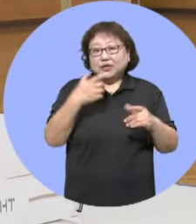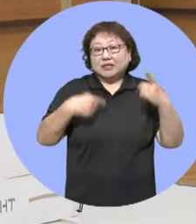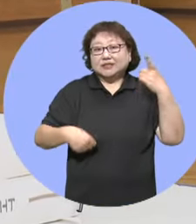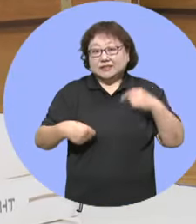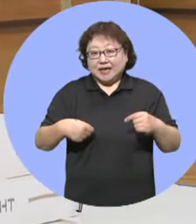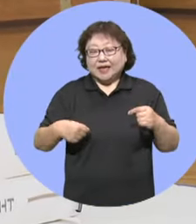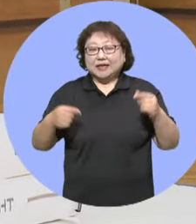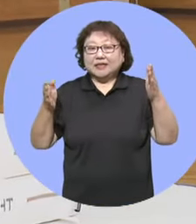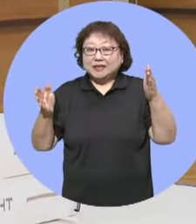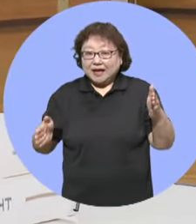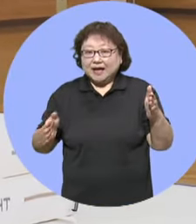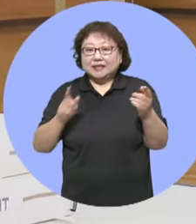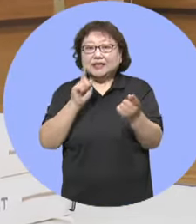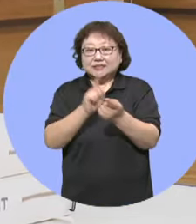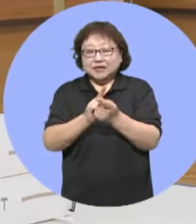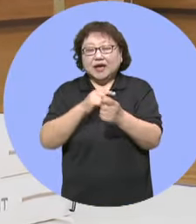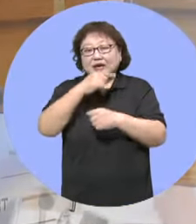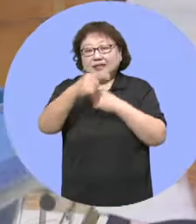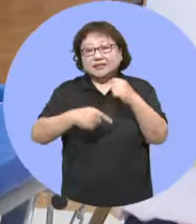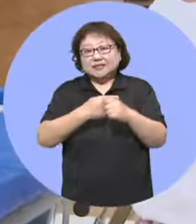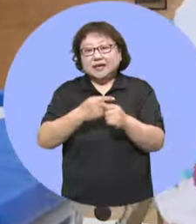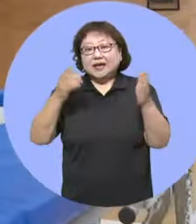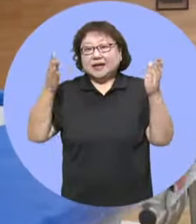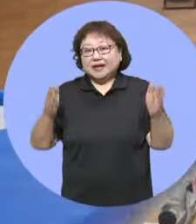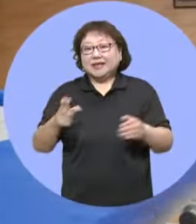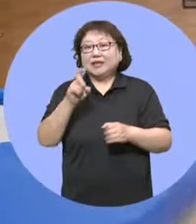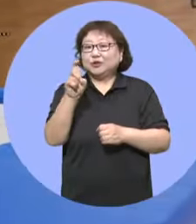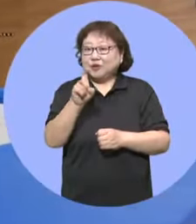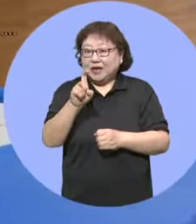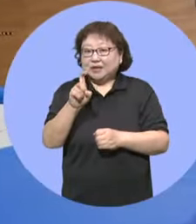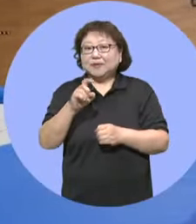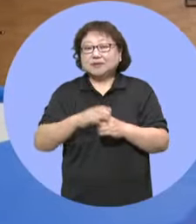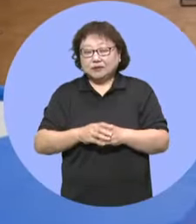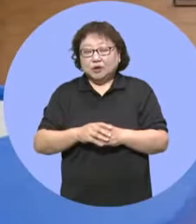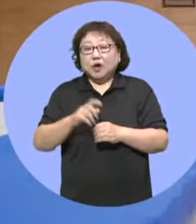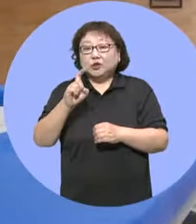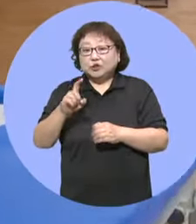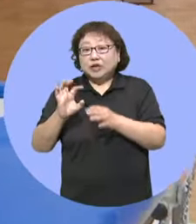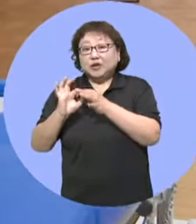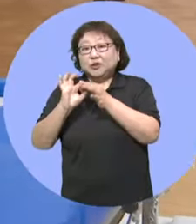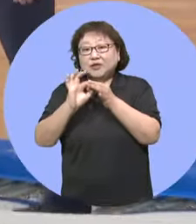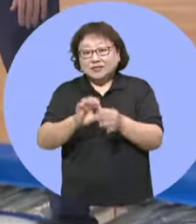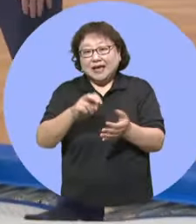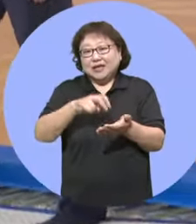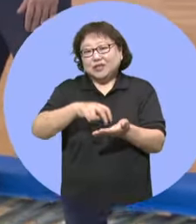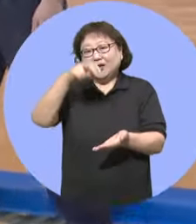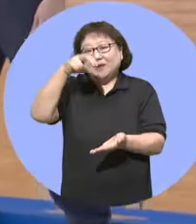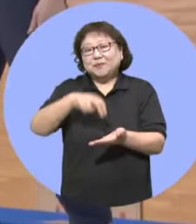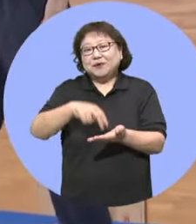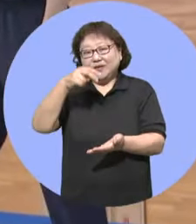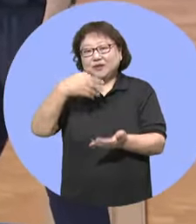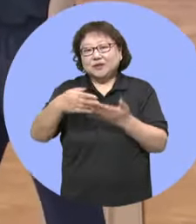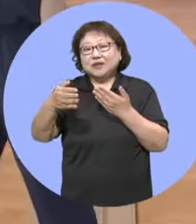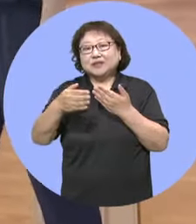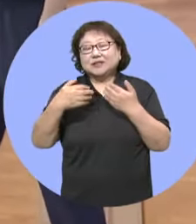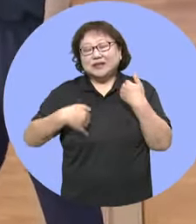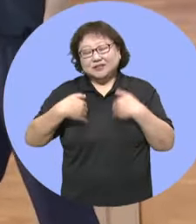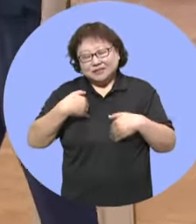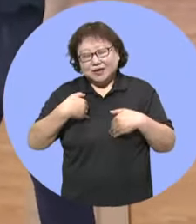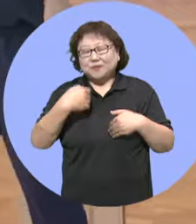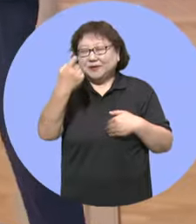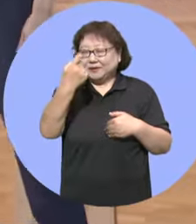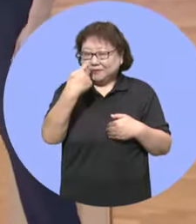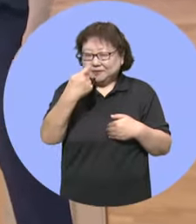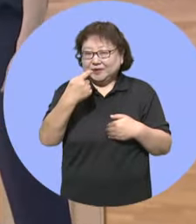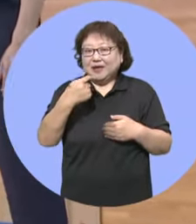、年間で10回あるんですけれども、その10回を通してトランポリンの楽しさを学んでいただき、最終的にト